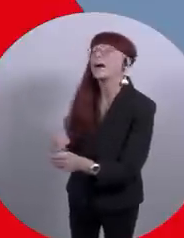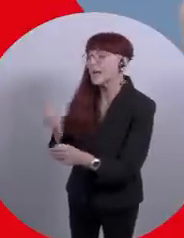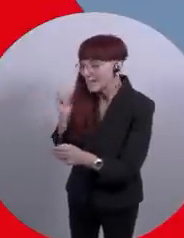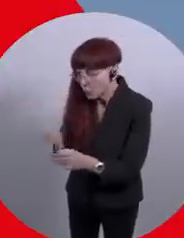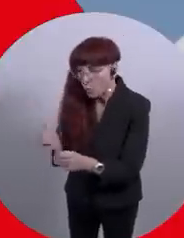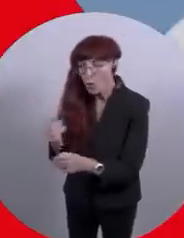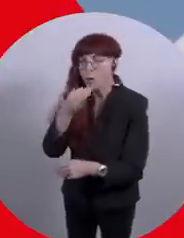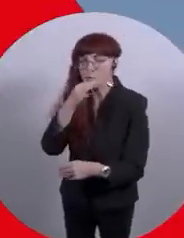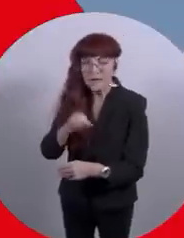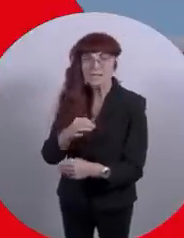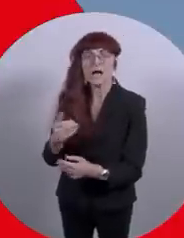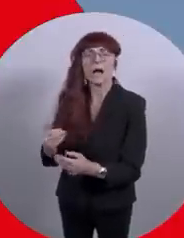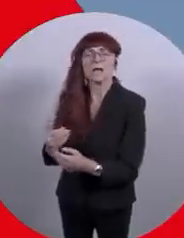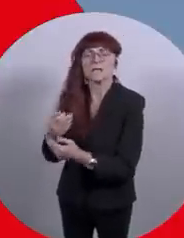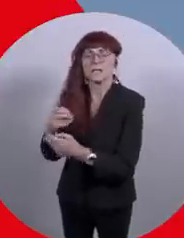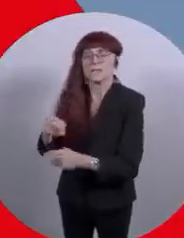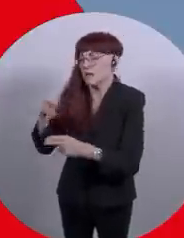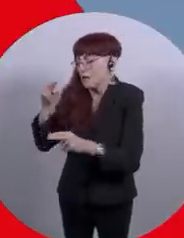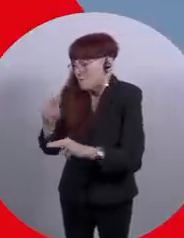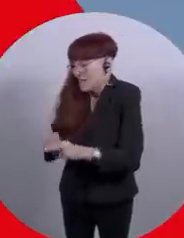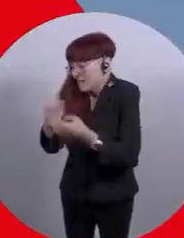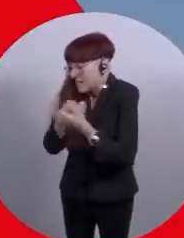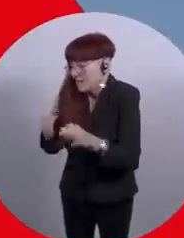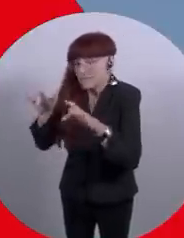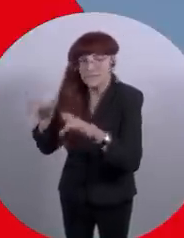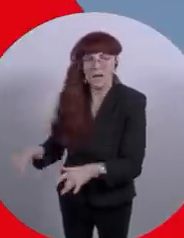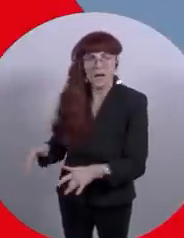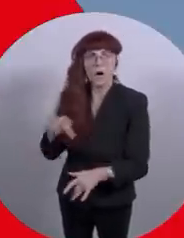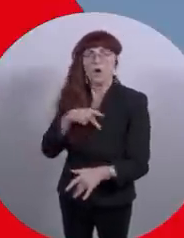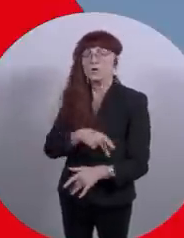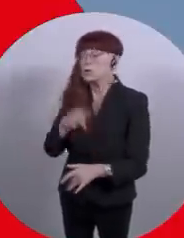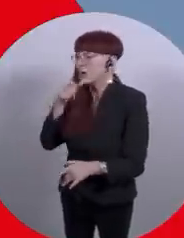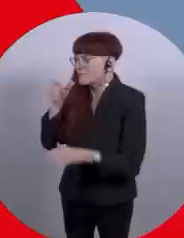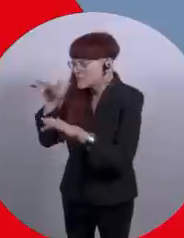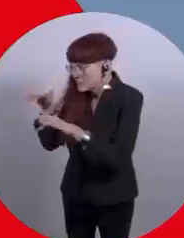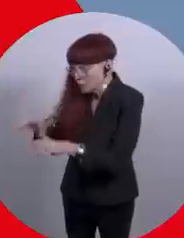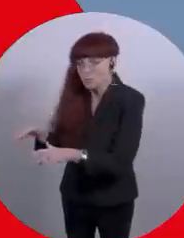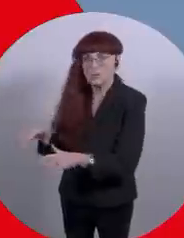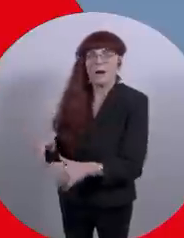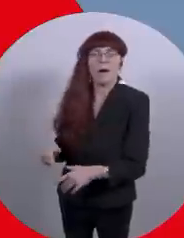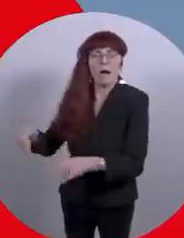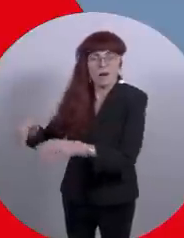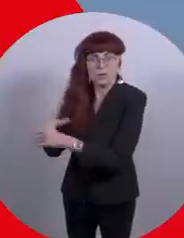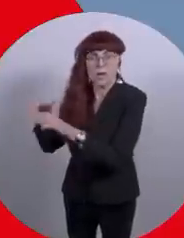als wenn sie nichts haben keine Sozialversicherung keine Anstellung und nicht